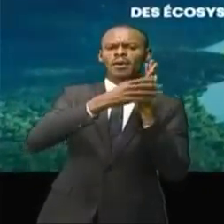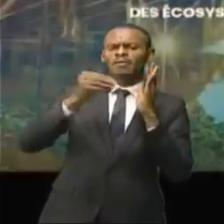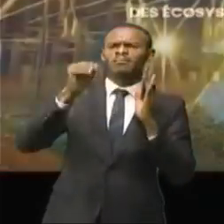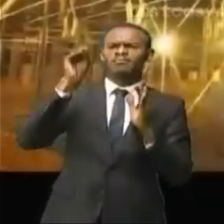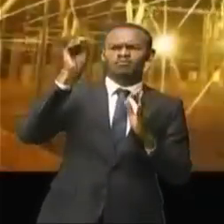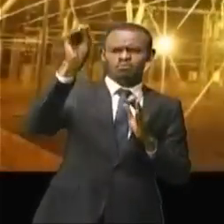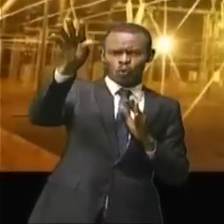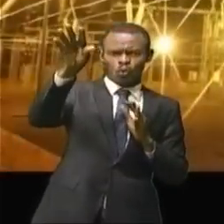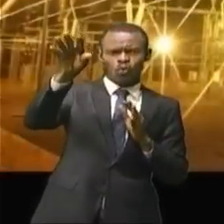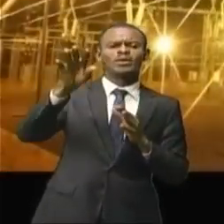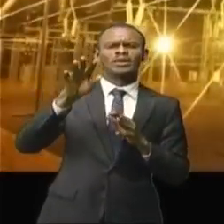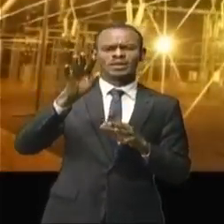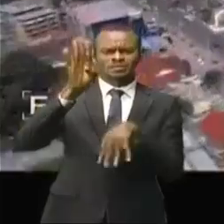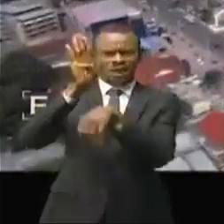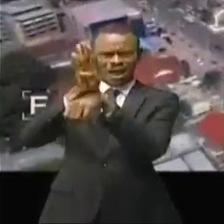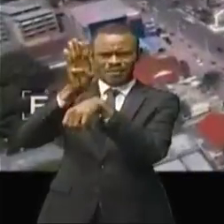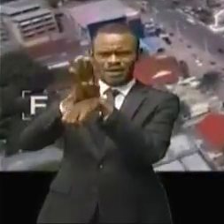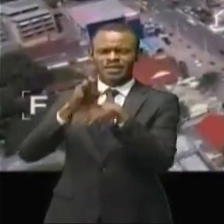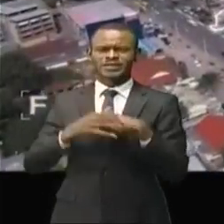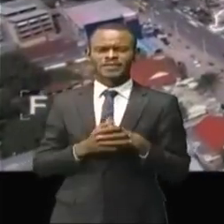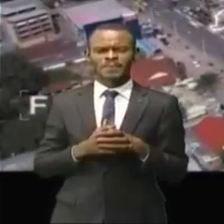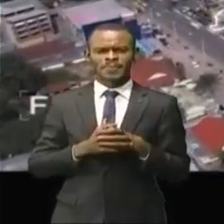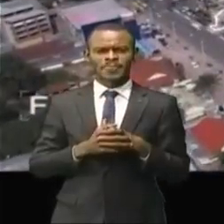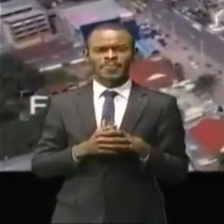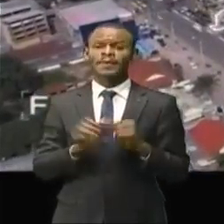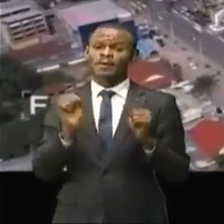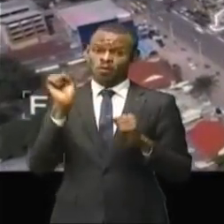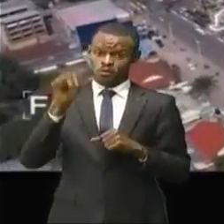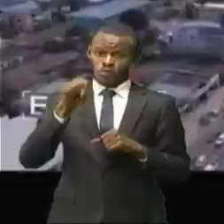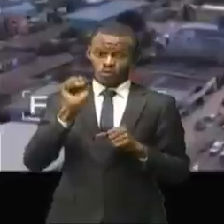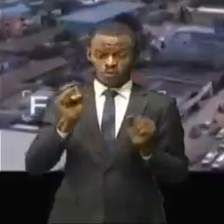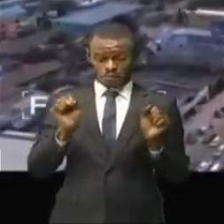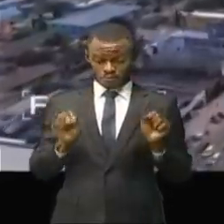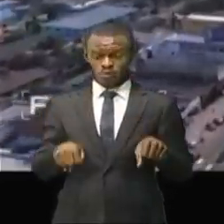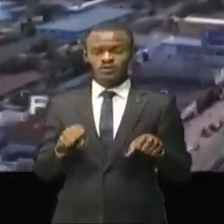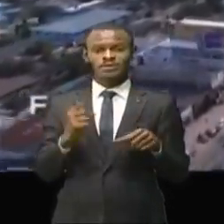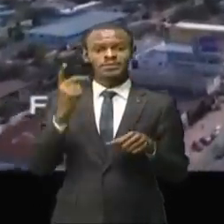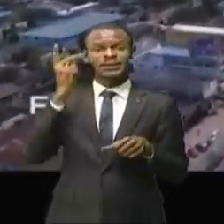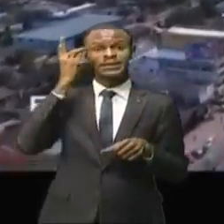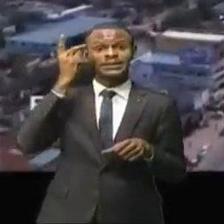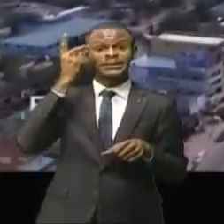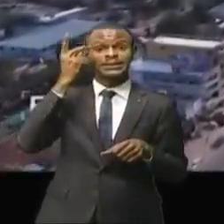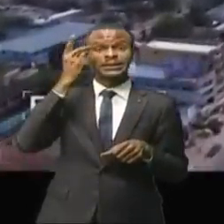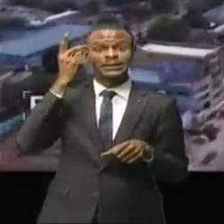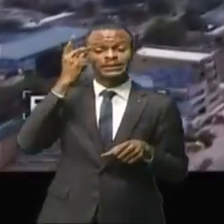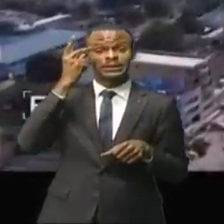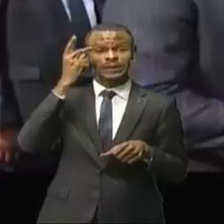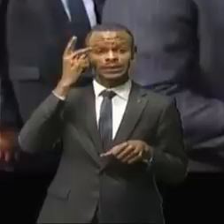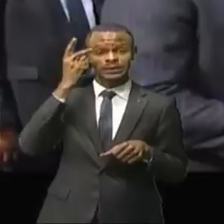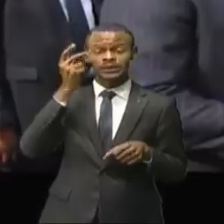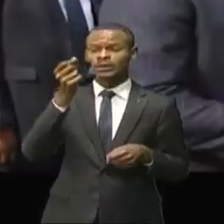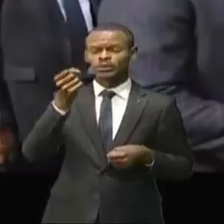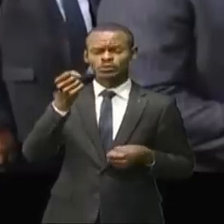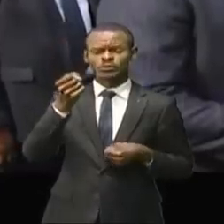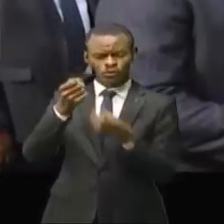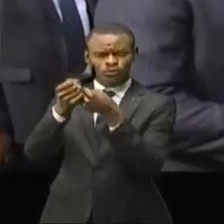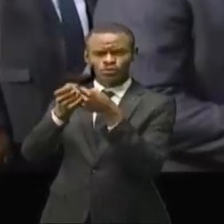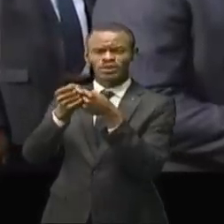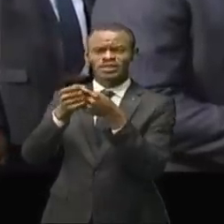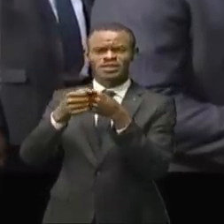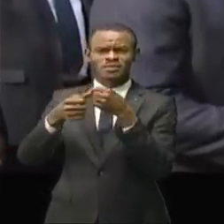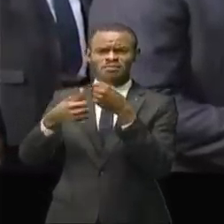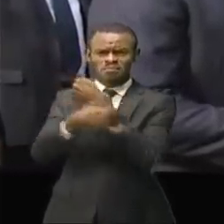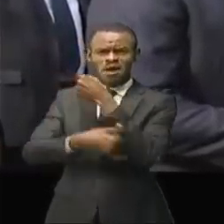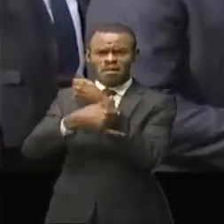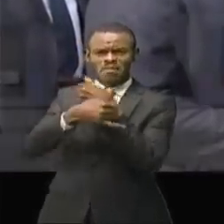a besoin de plus d'énergie Kinshasa peut être des grands secours pour cette période seulement Kinshasa aussi est un manque pour de pays qui entretiennent